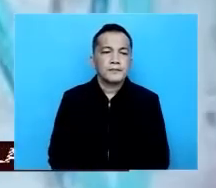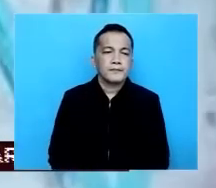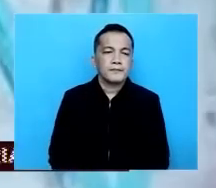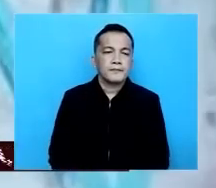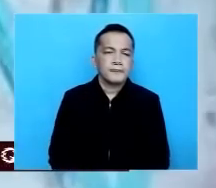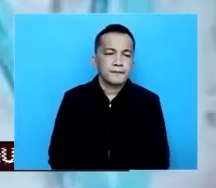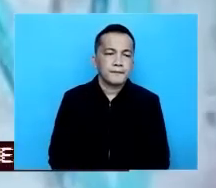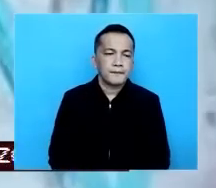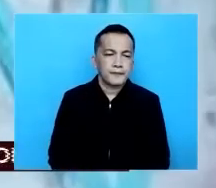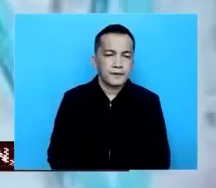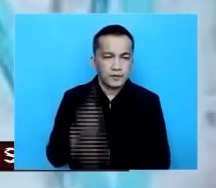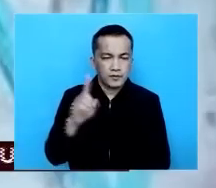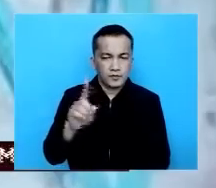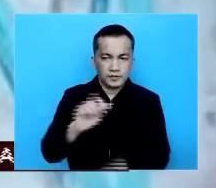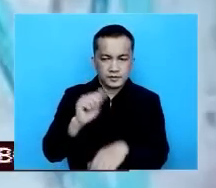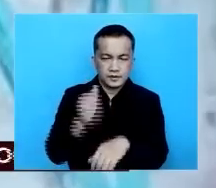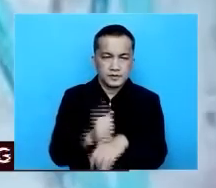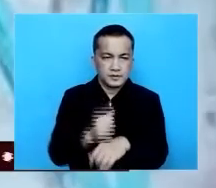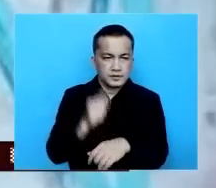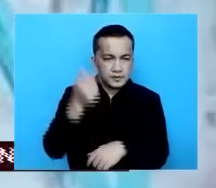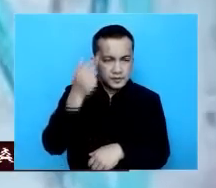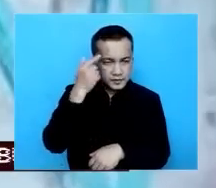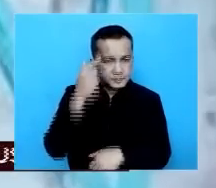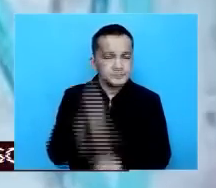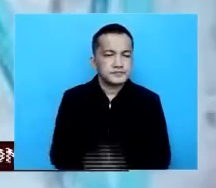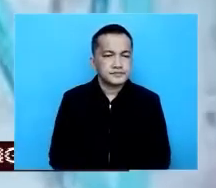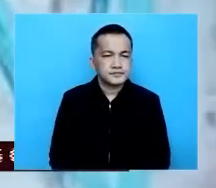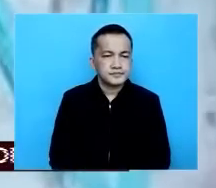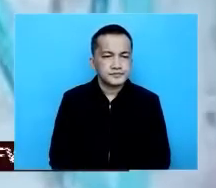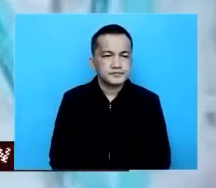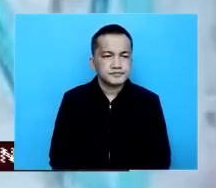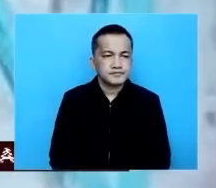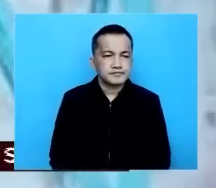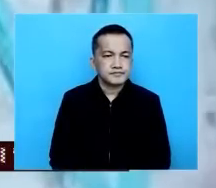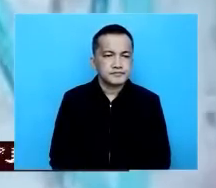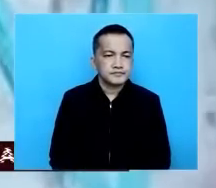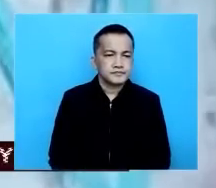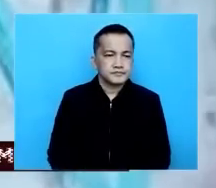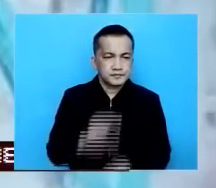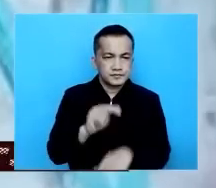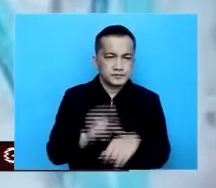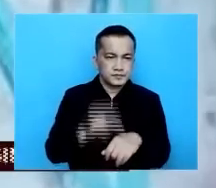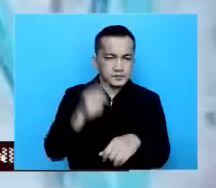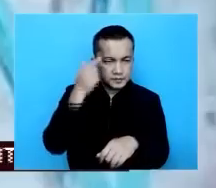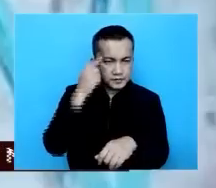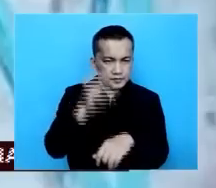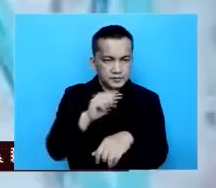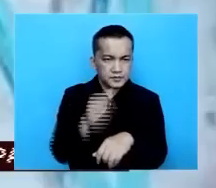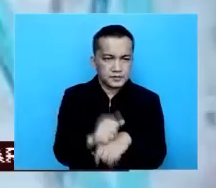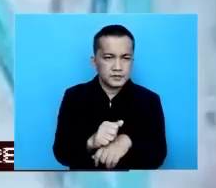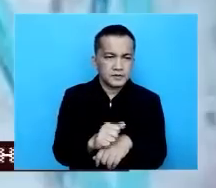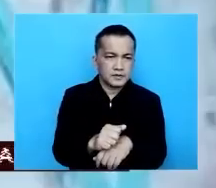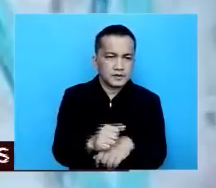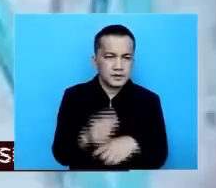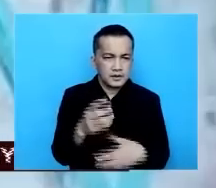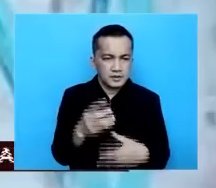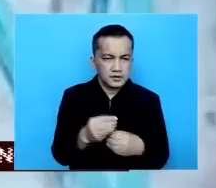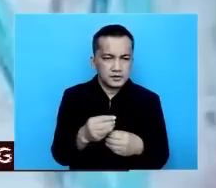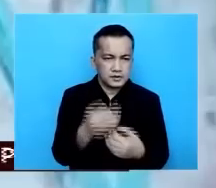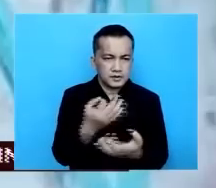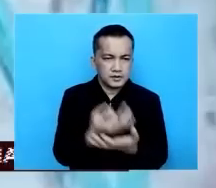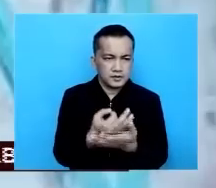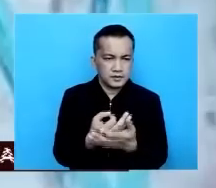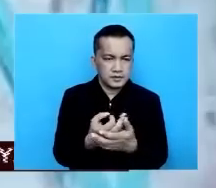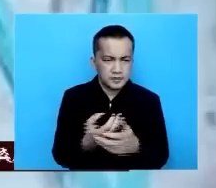up ng pondo ang gobyerno, kumbaga mag-set up ang national government ng additional fund para ma-increase